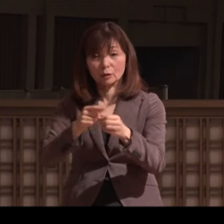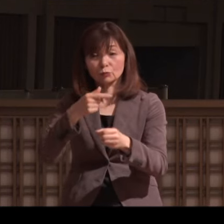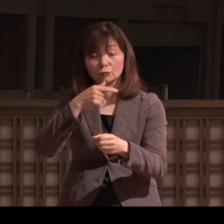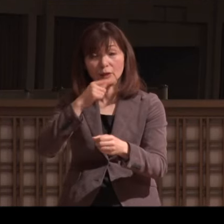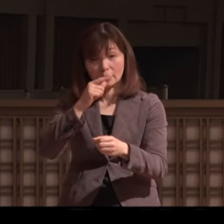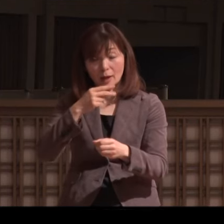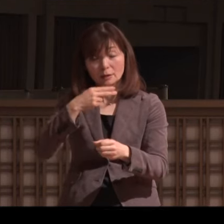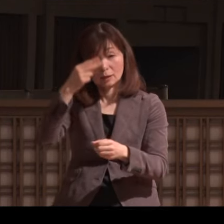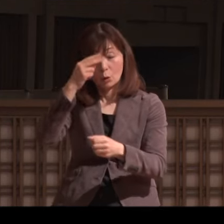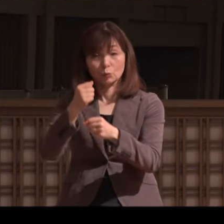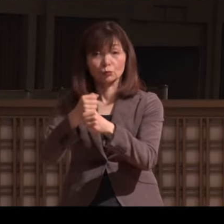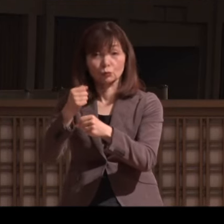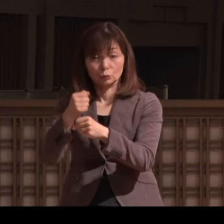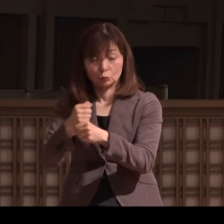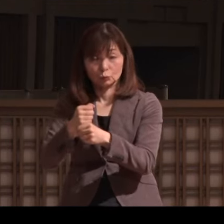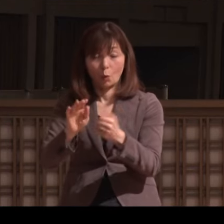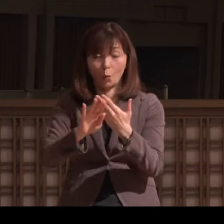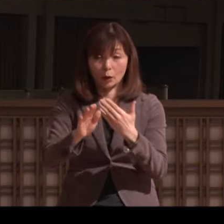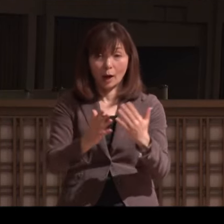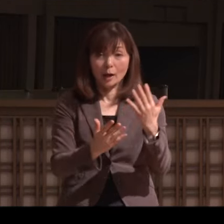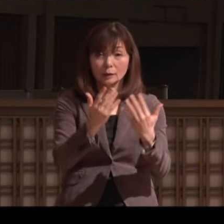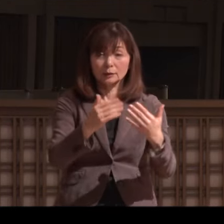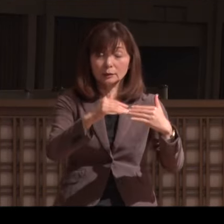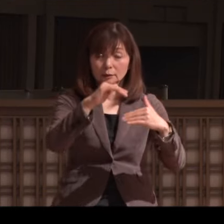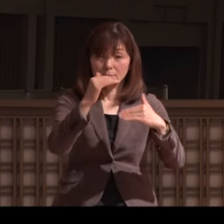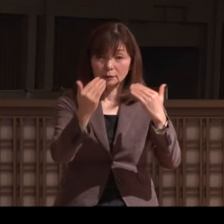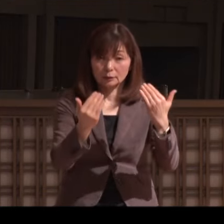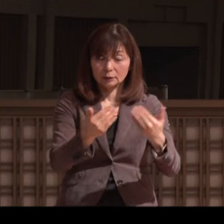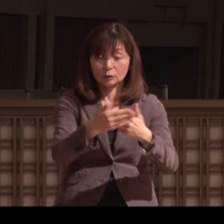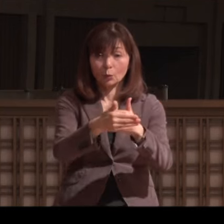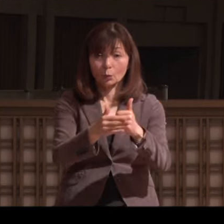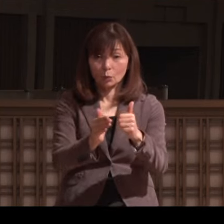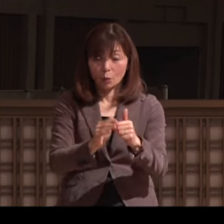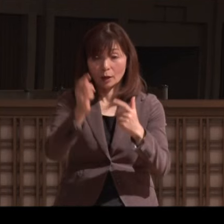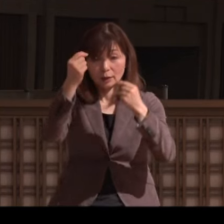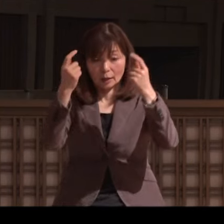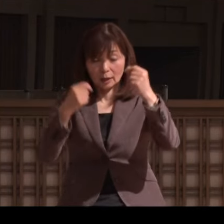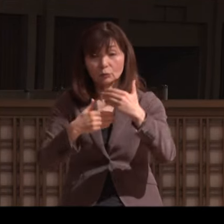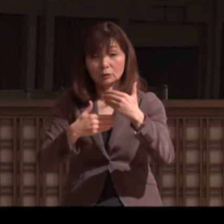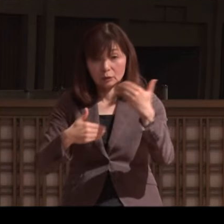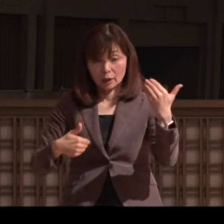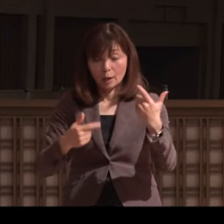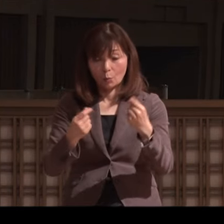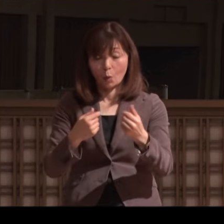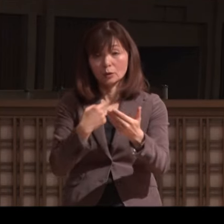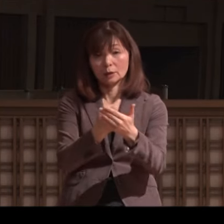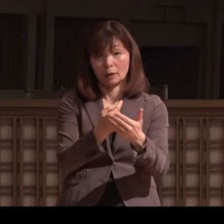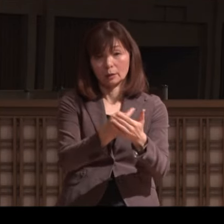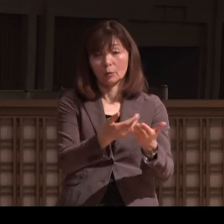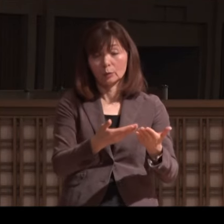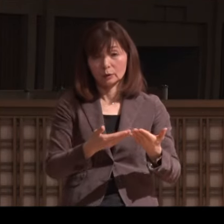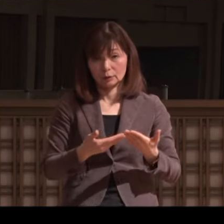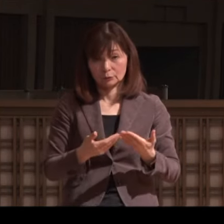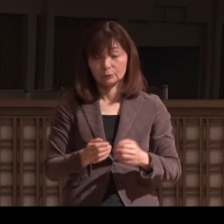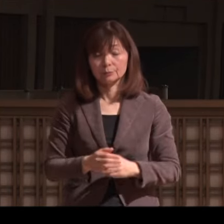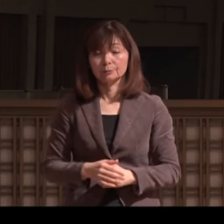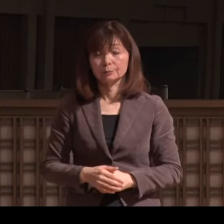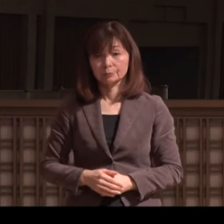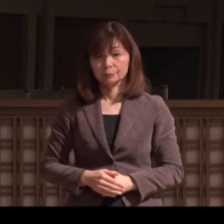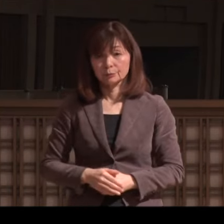あるいは森林保護では広島大学文教大学あるいは修道大学の学生にも参加をしていただいておりますえ